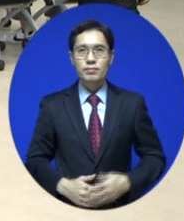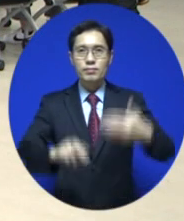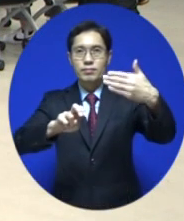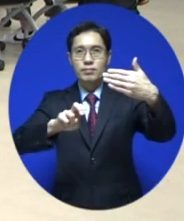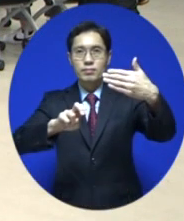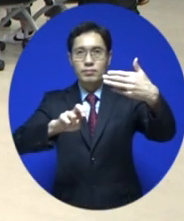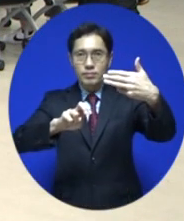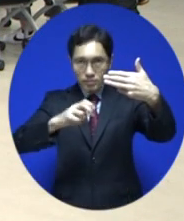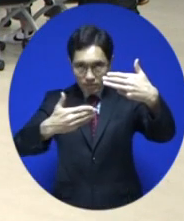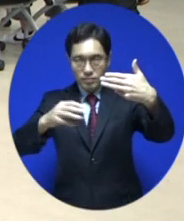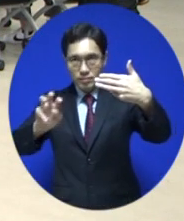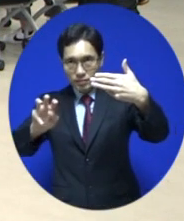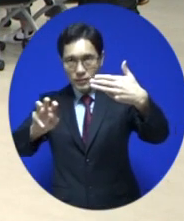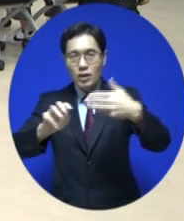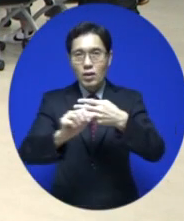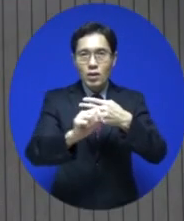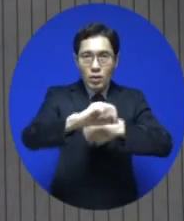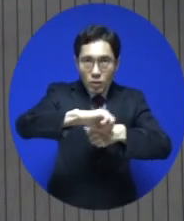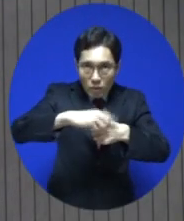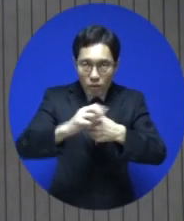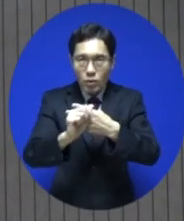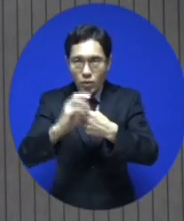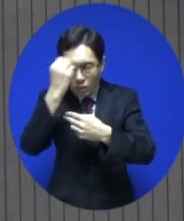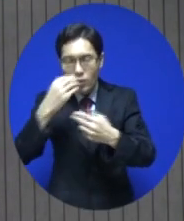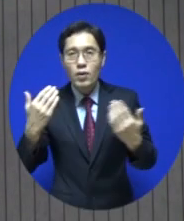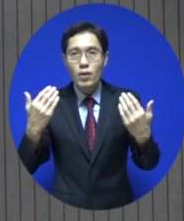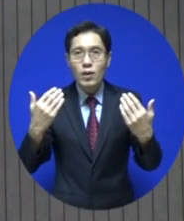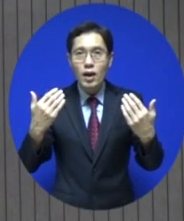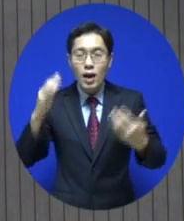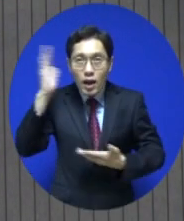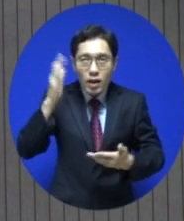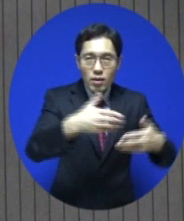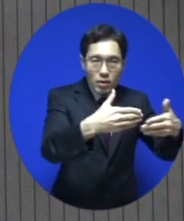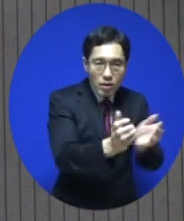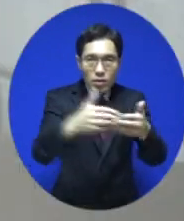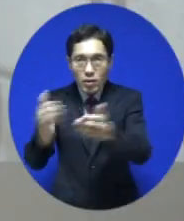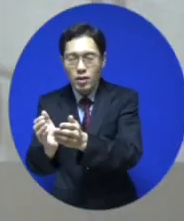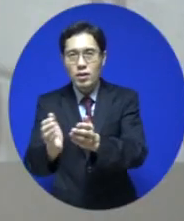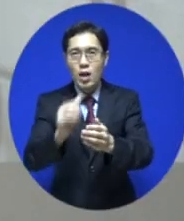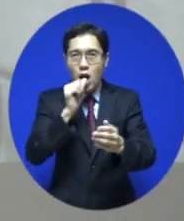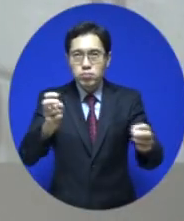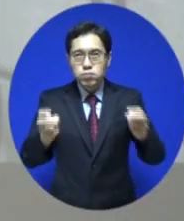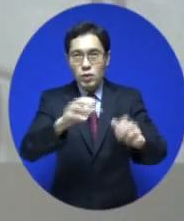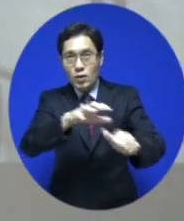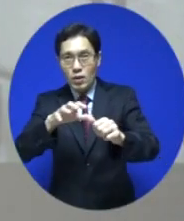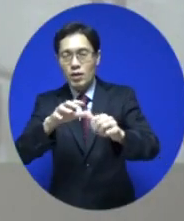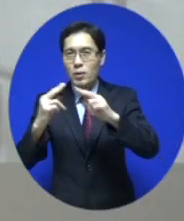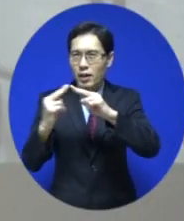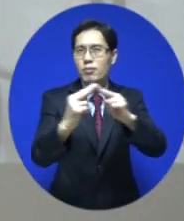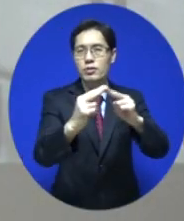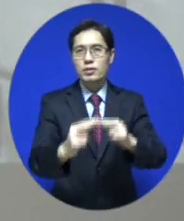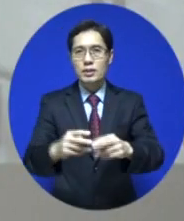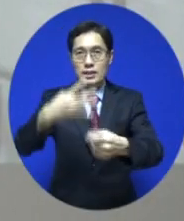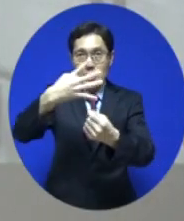지난 29일과 30일 초등학생과 중고등학생으로 나누어 진행된 이번 캠프는 로봇을 활용한 교육을 실시해